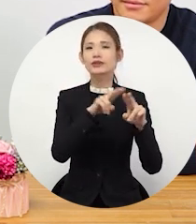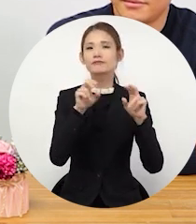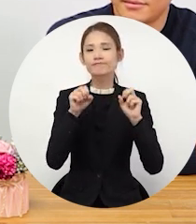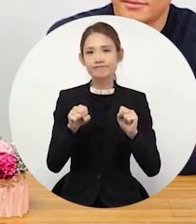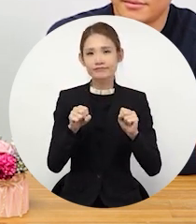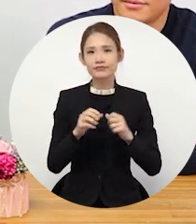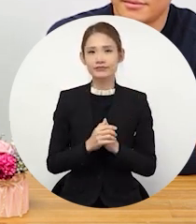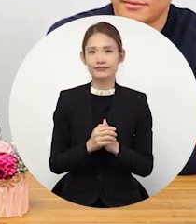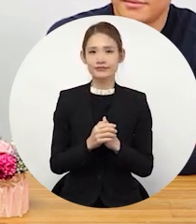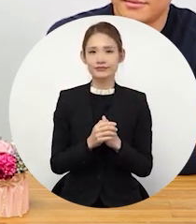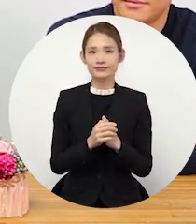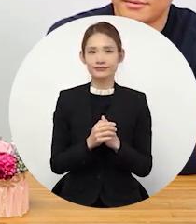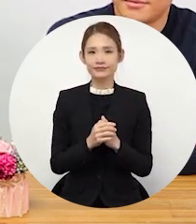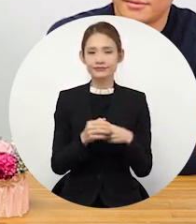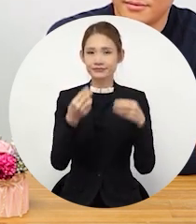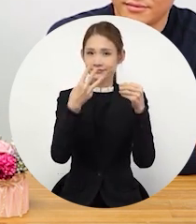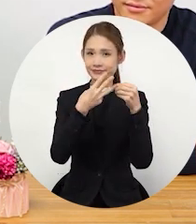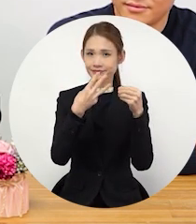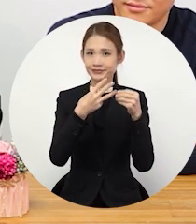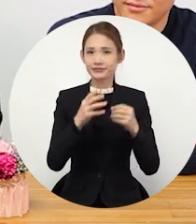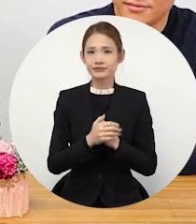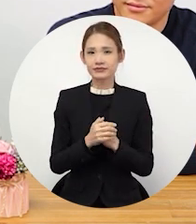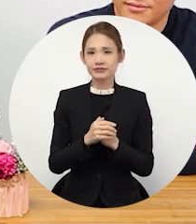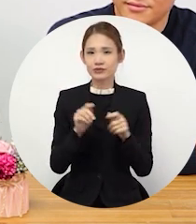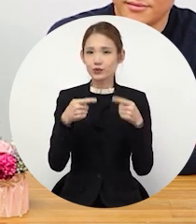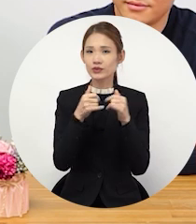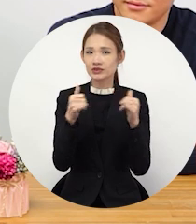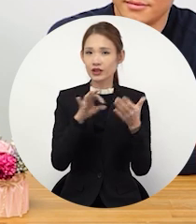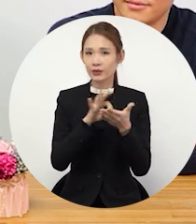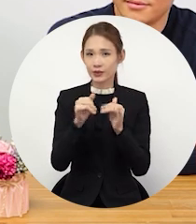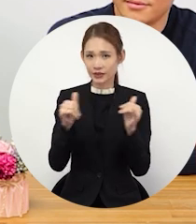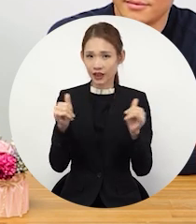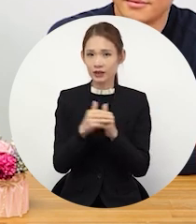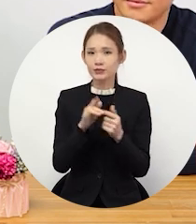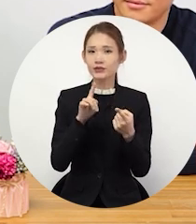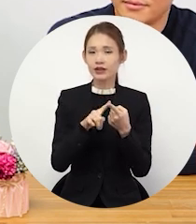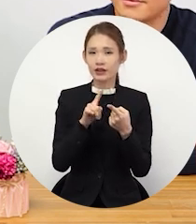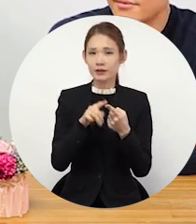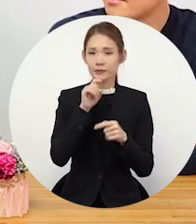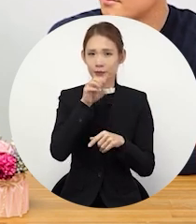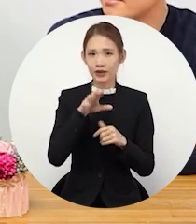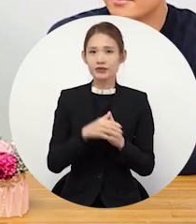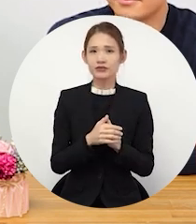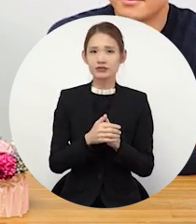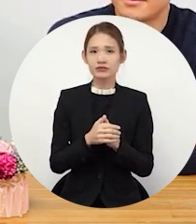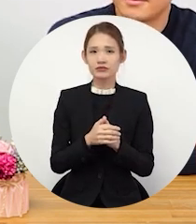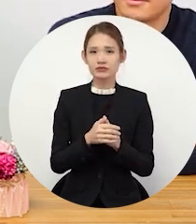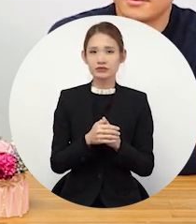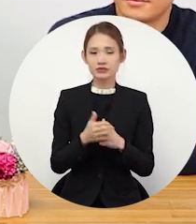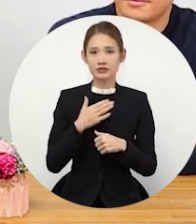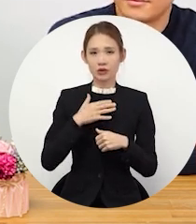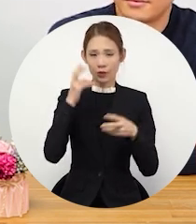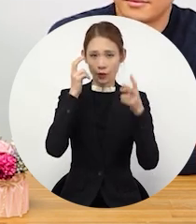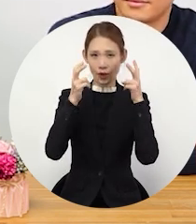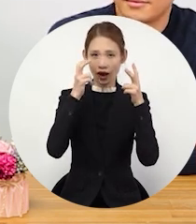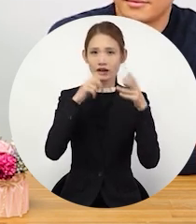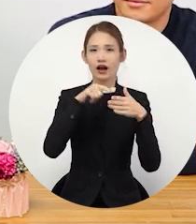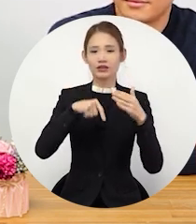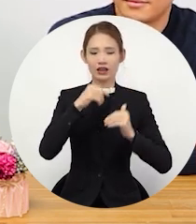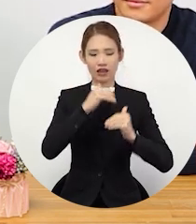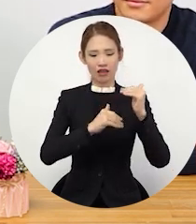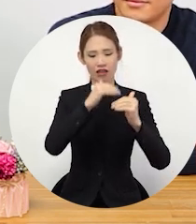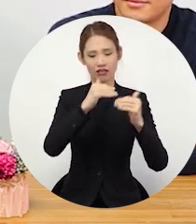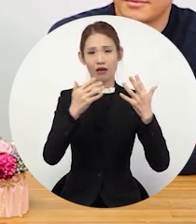교실에 가만히 있으렴. 자, 2번. 자, 3번. 이건 휠체어 이용을 하시는 분에게 하는 말인데, 저희